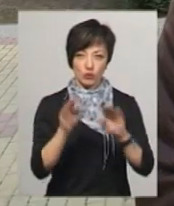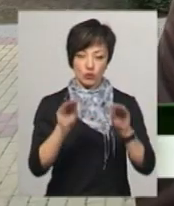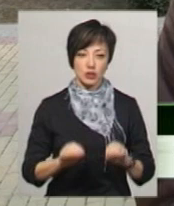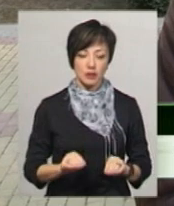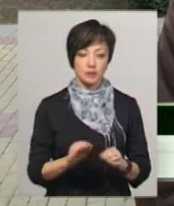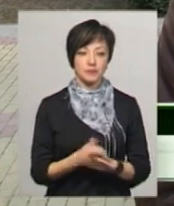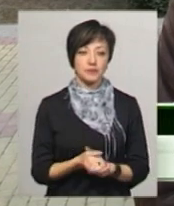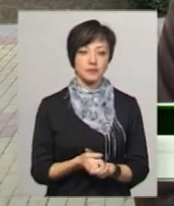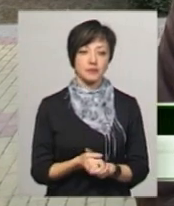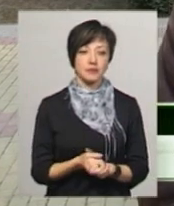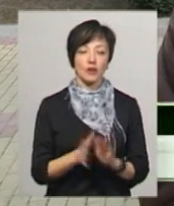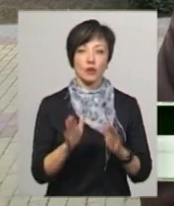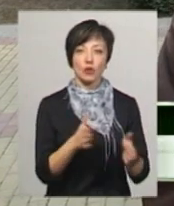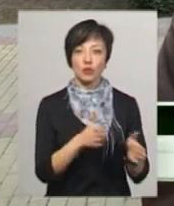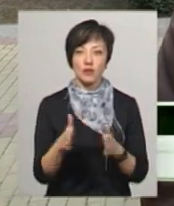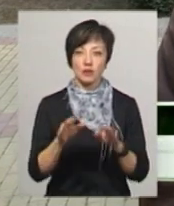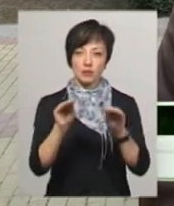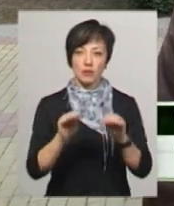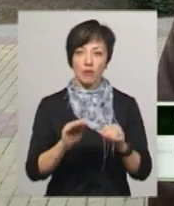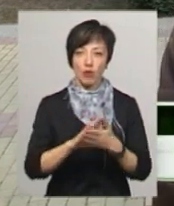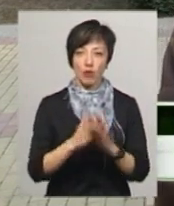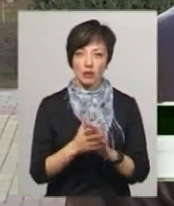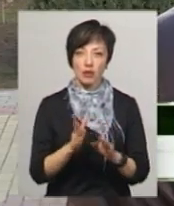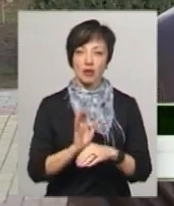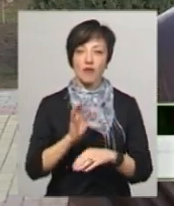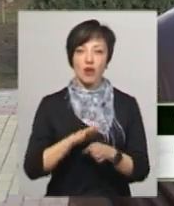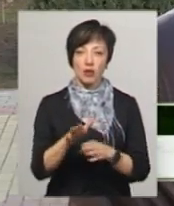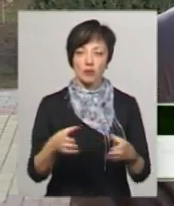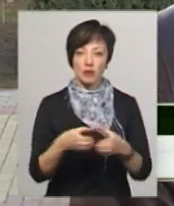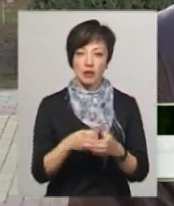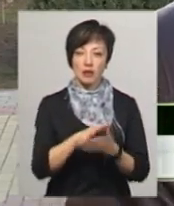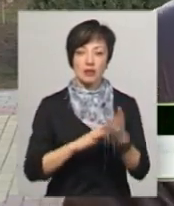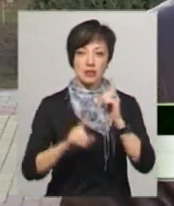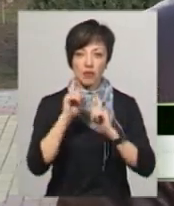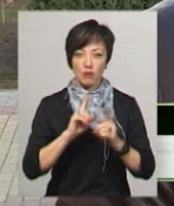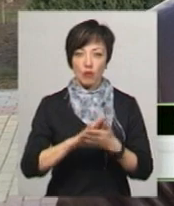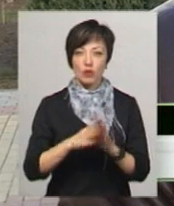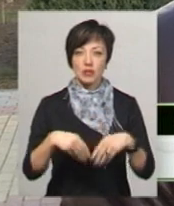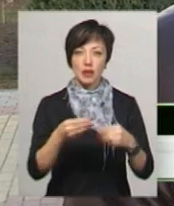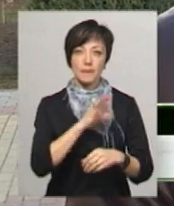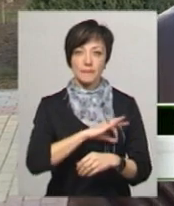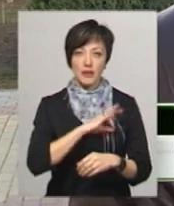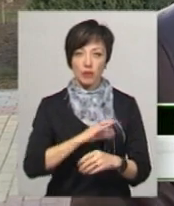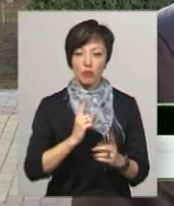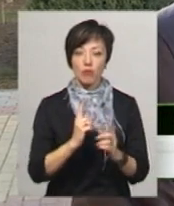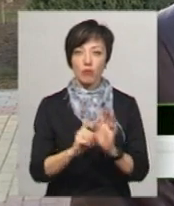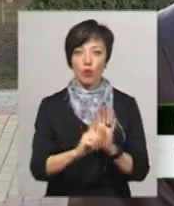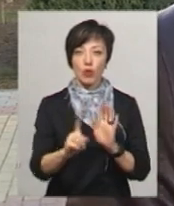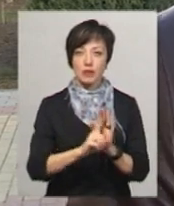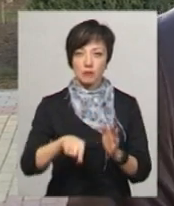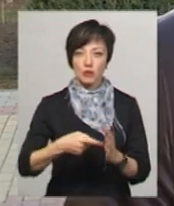на затвердження виконавчого комітету, в подальшому на сесію. Положення про надання пільг на право проїзду в міському